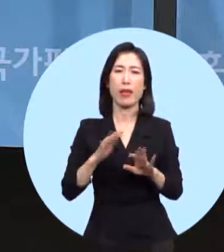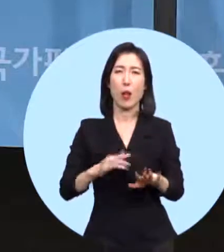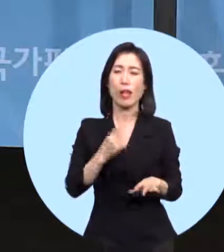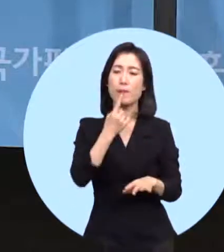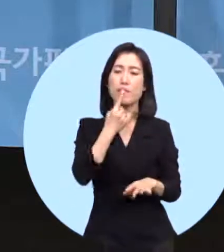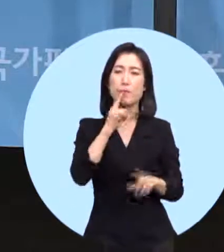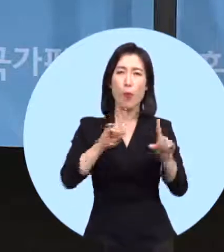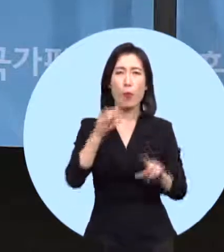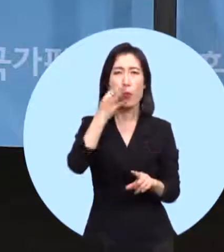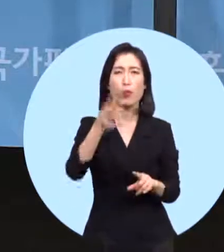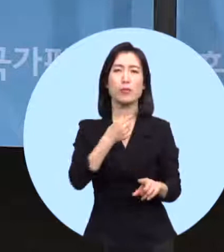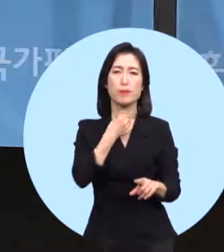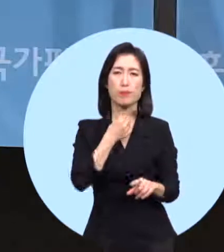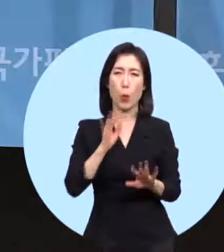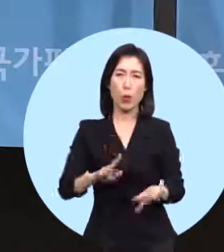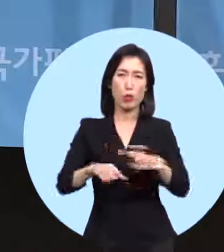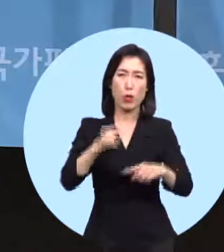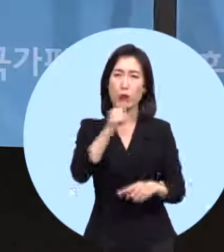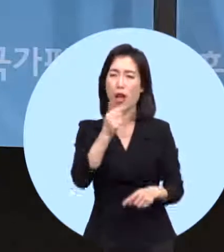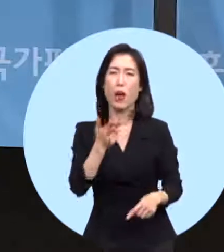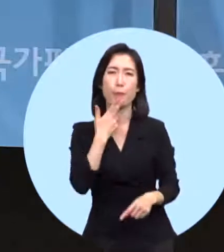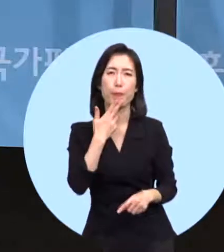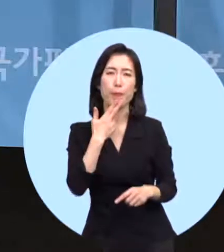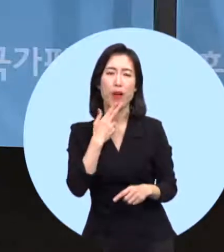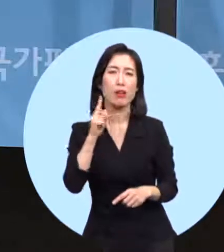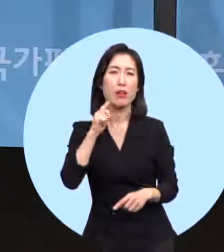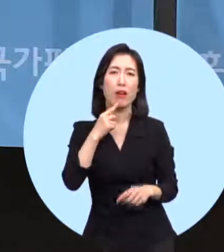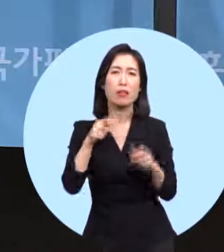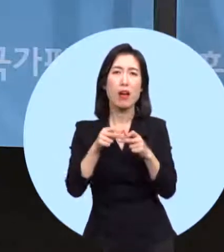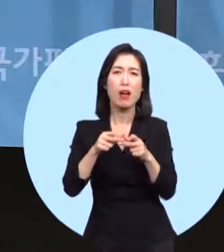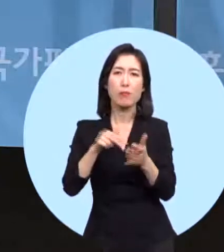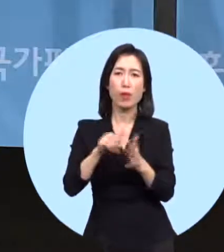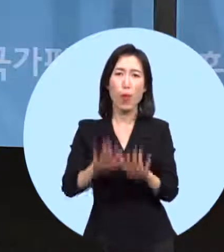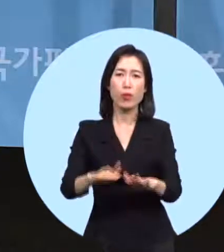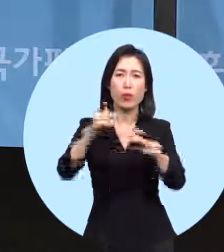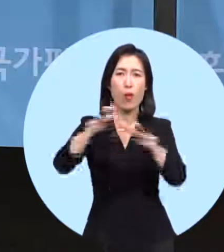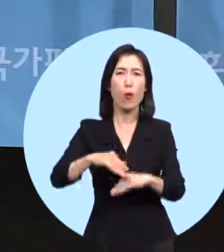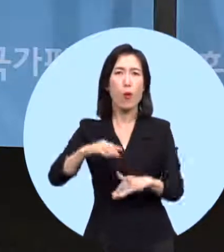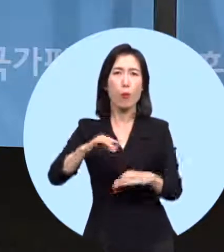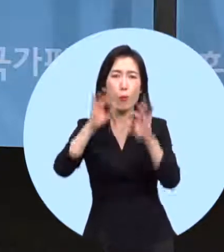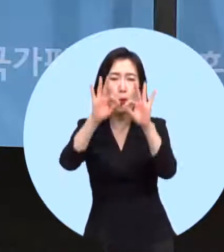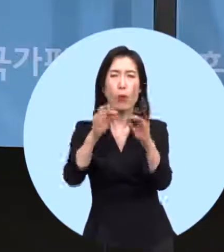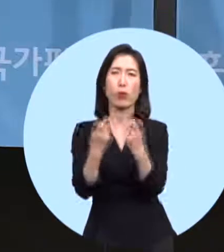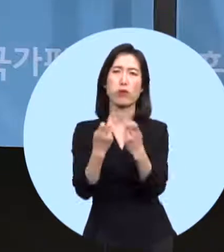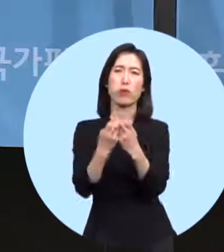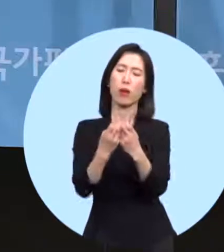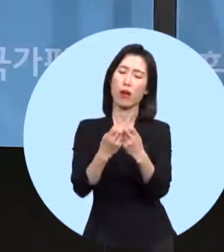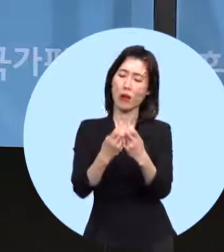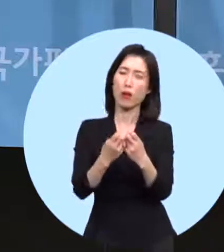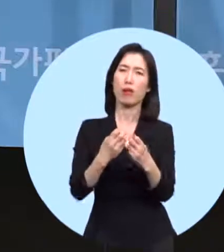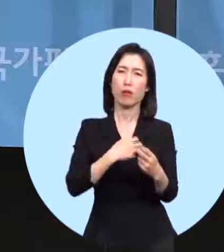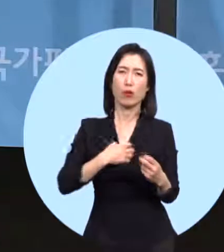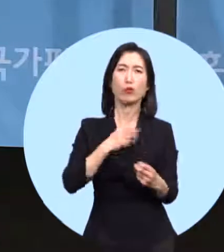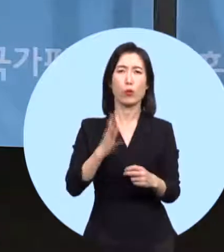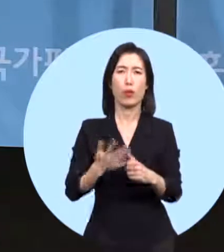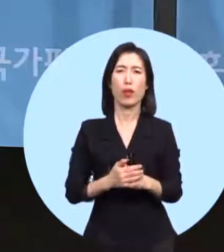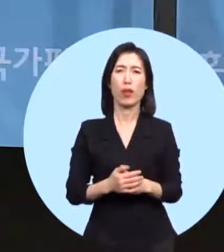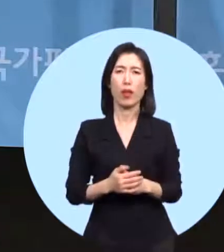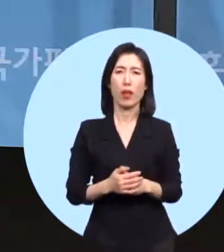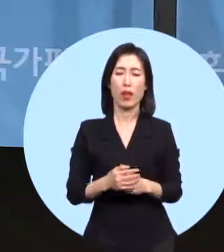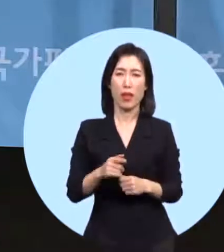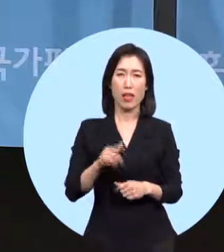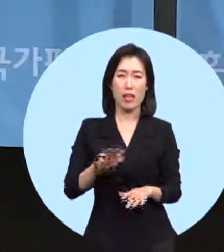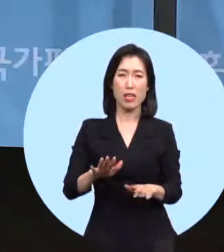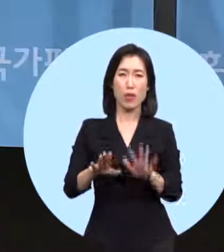보여주고 싶었습니다. 여기 수화 통역 없습니다. 청각장애인들은 어떻게 들을지 모르겠습니다. 이런 것들. 그래서